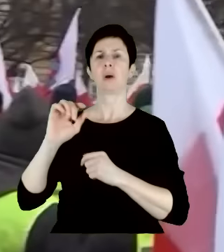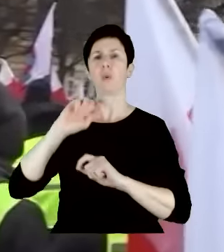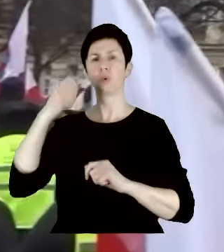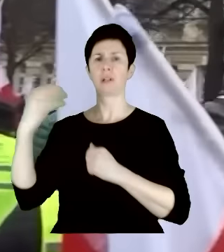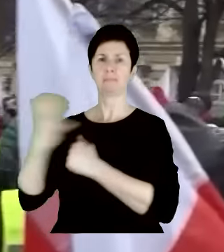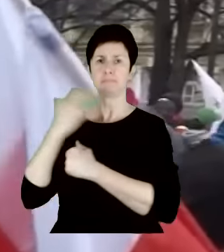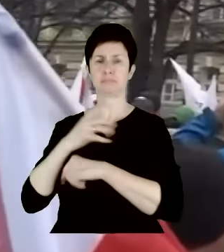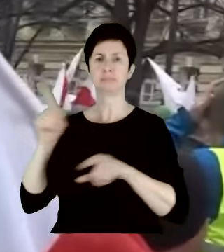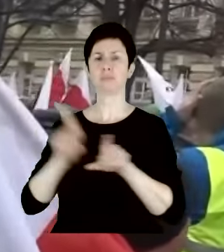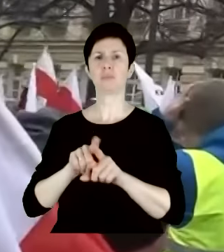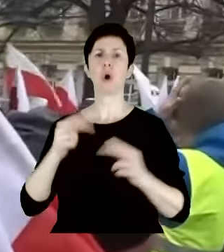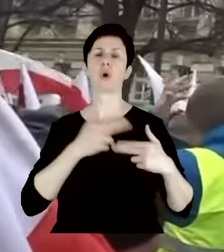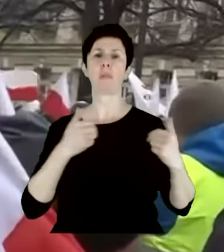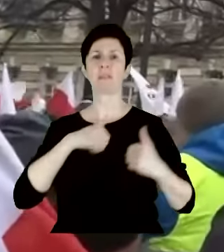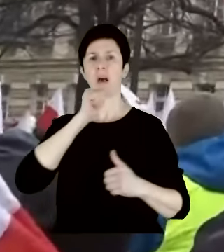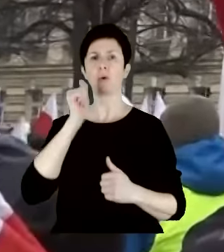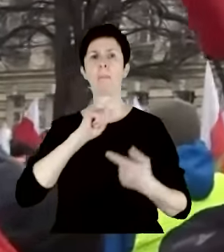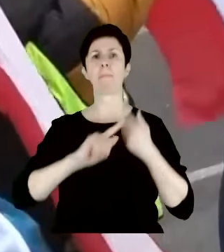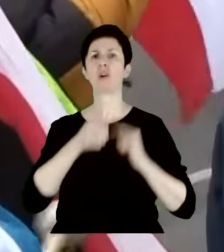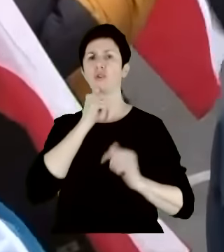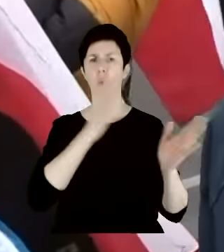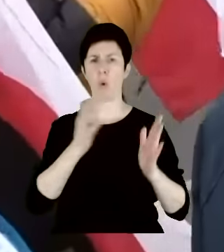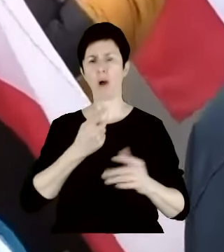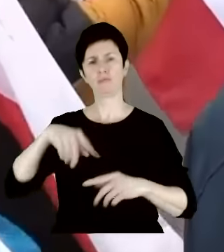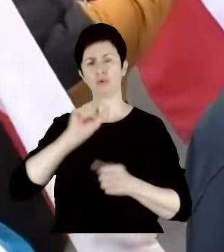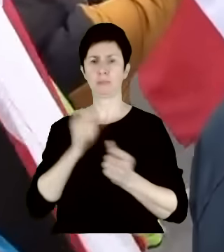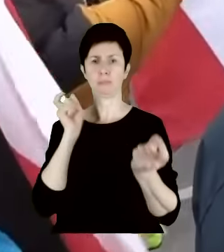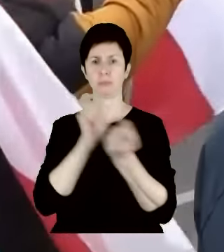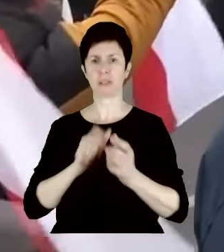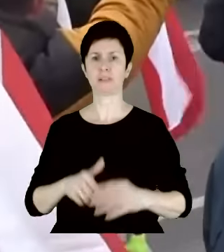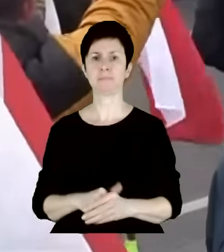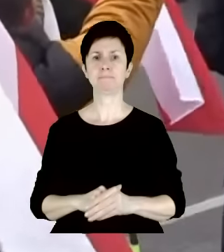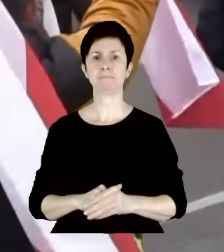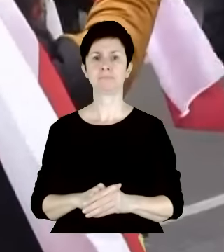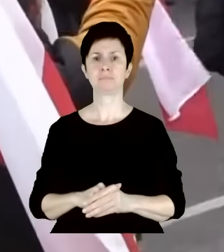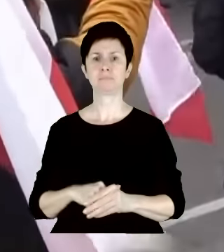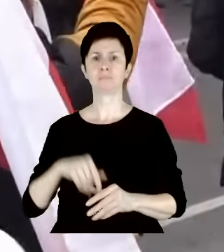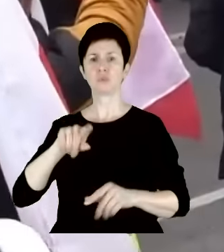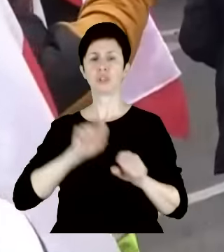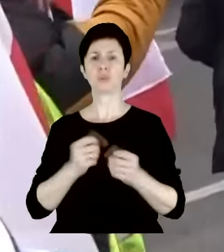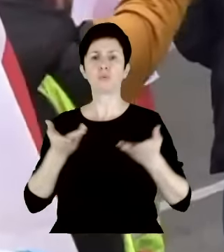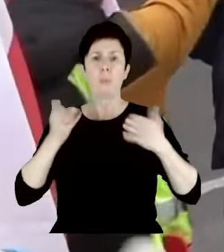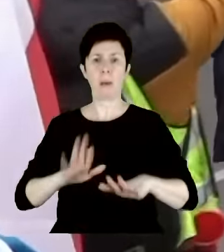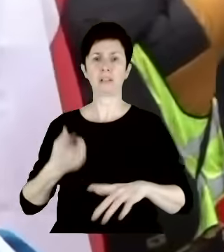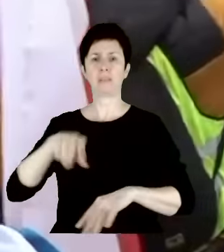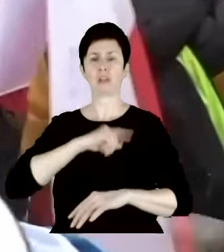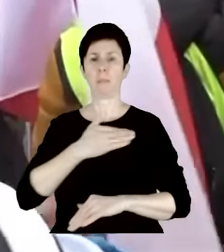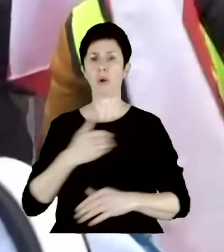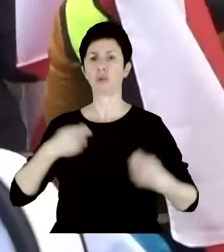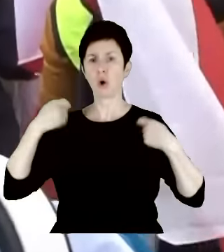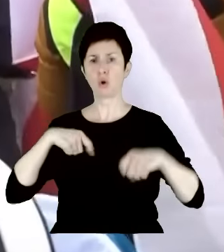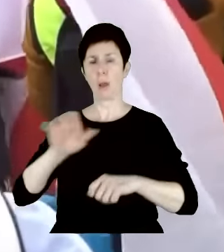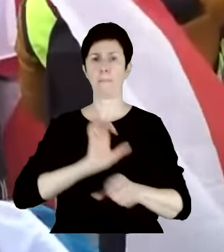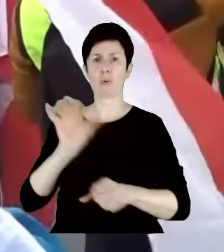oraz forsowanej przez Komisję Europejską polityce Zielonego Ładu. To jest zabicie naszego polskiego rolnictwa, które produkuje